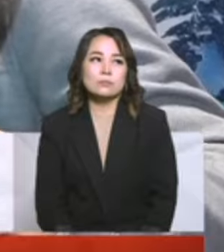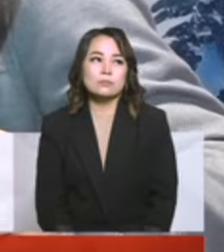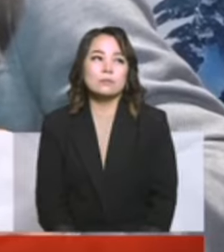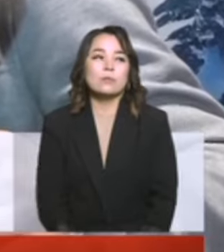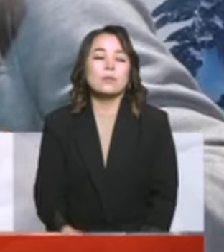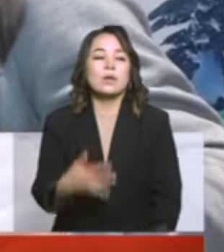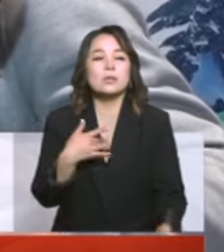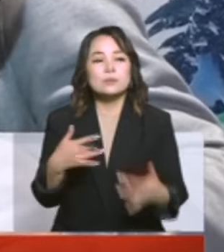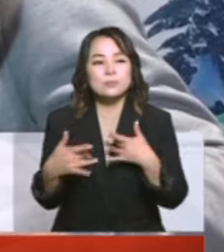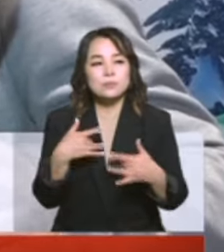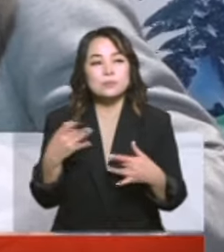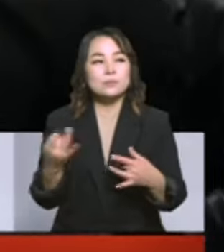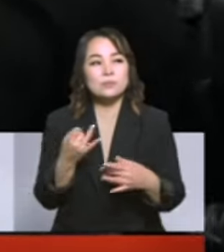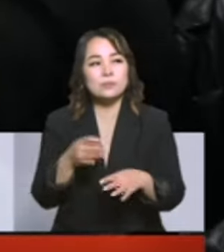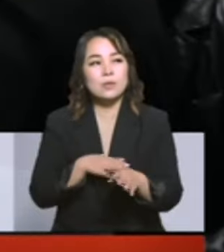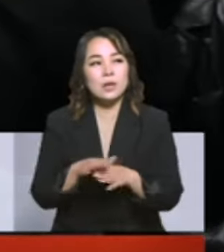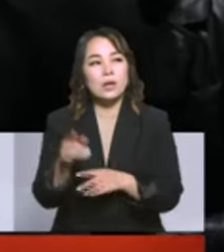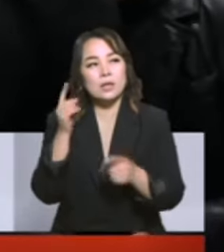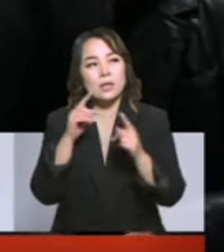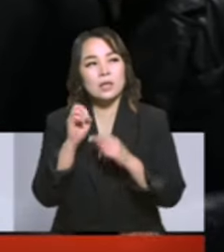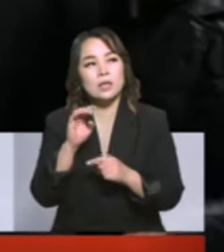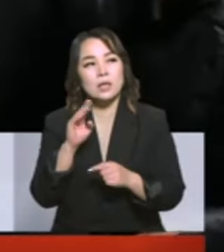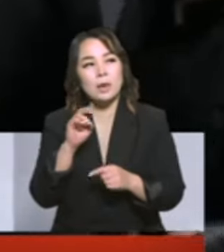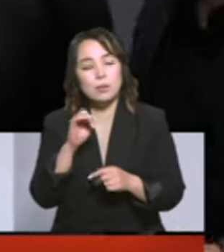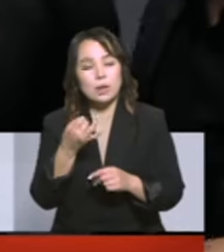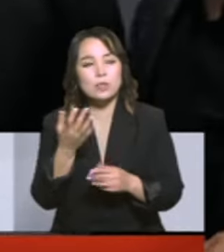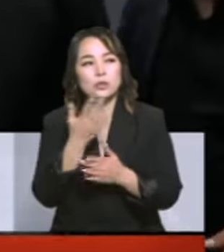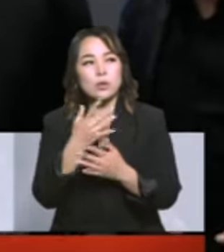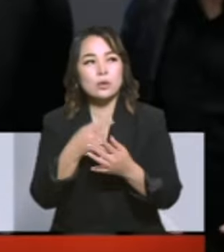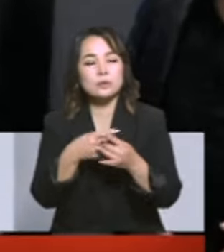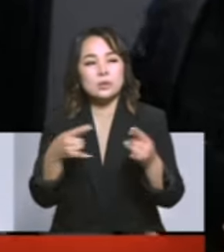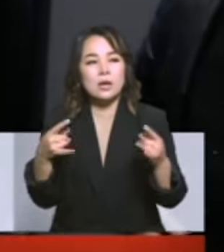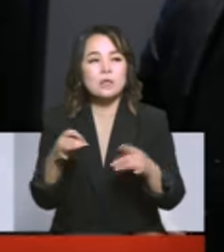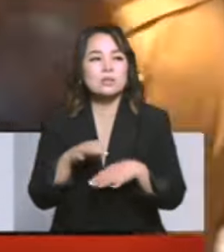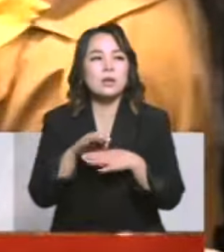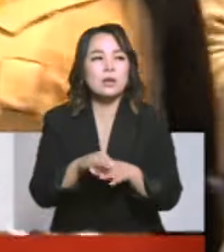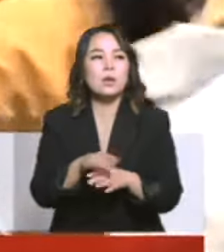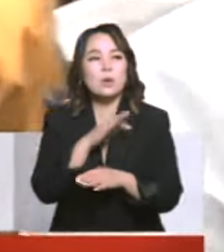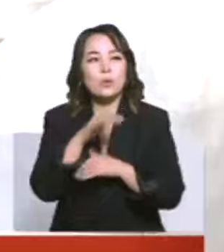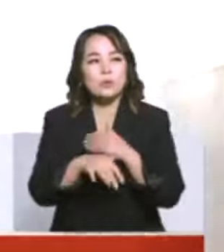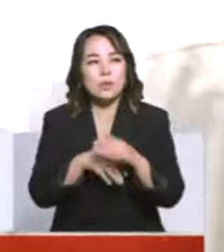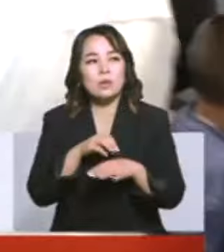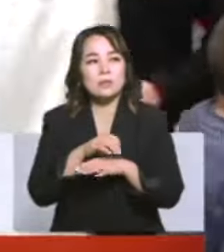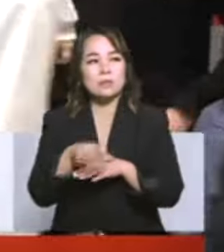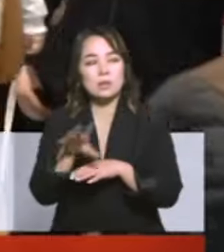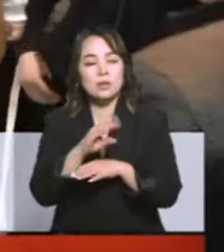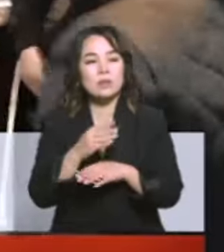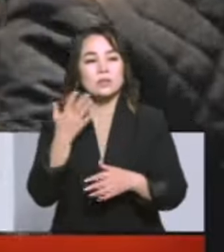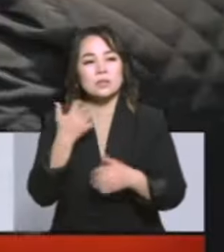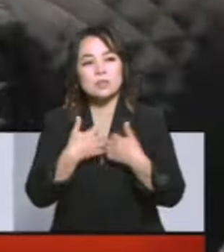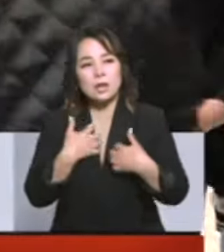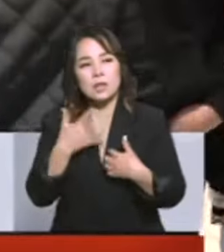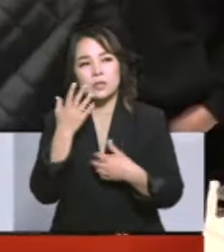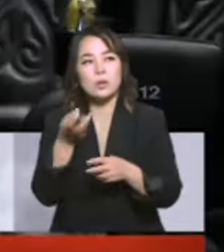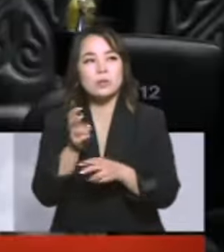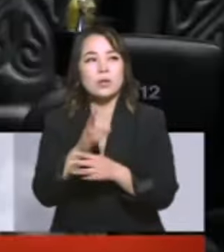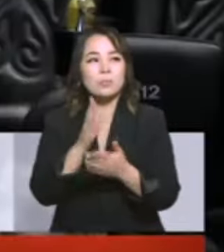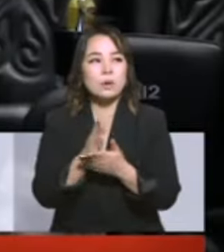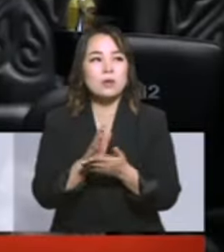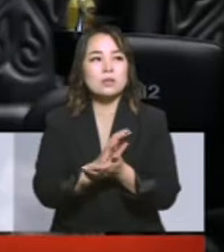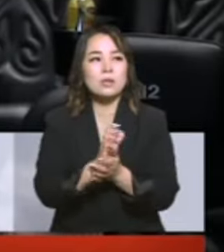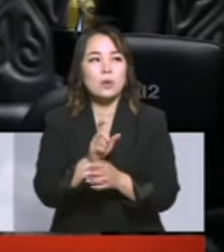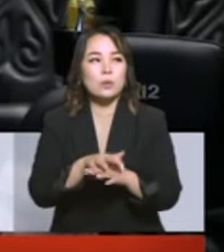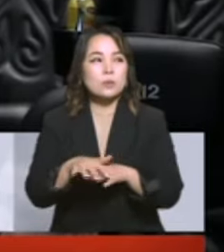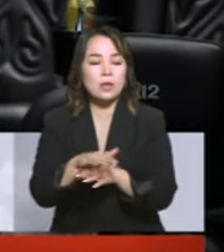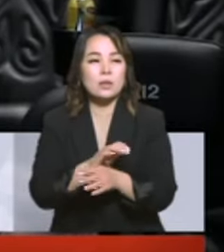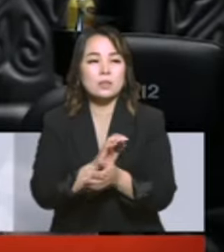Кинотеатрда аншлаг, шым-шытырыққа толы Еркебай фильмі үлкен экранға шыққан естіген көпшілік кинозалға асығуда. Залдарда ине